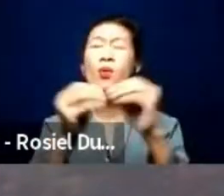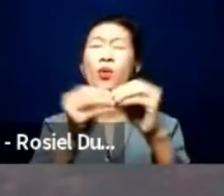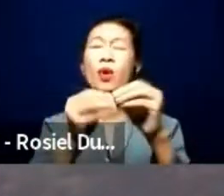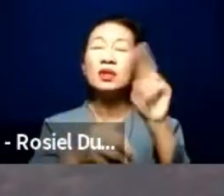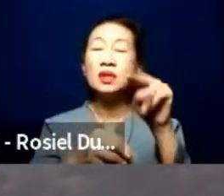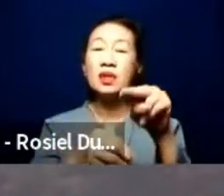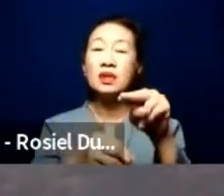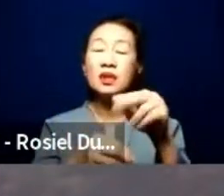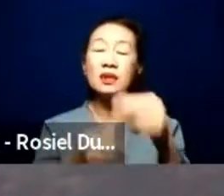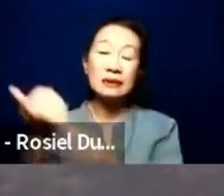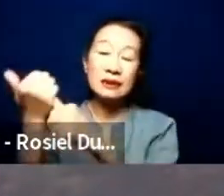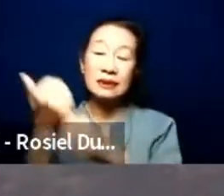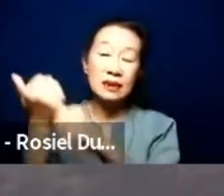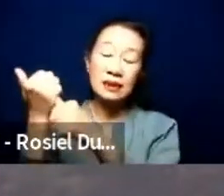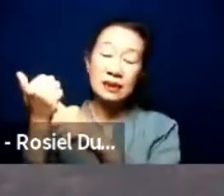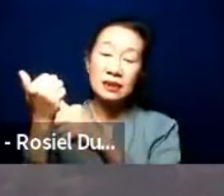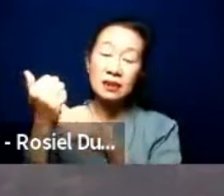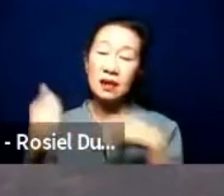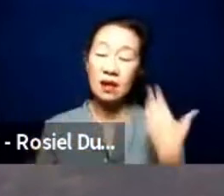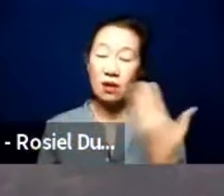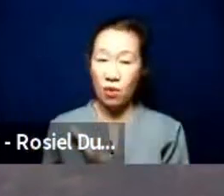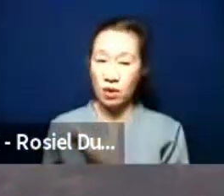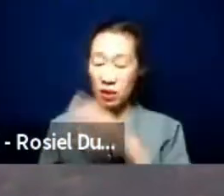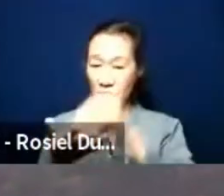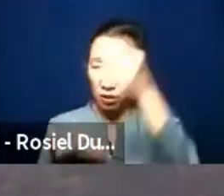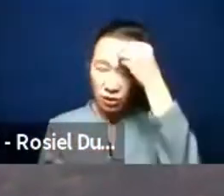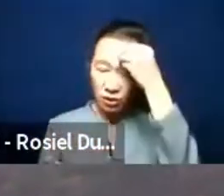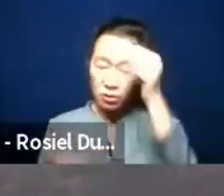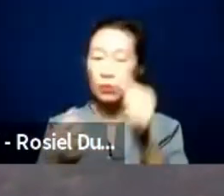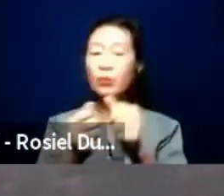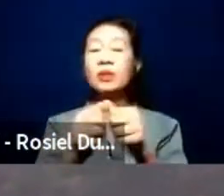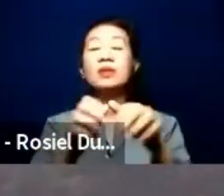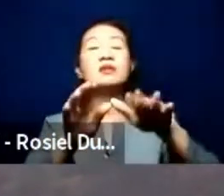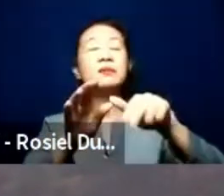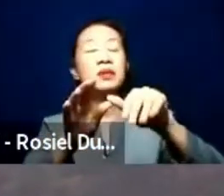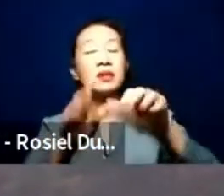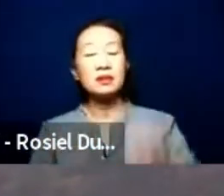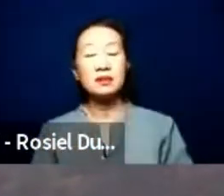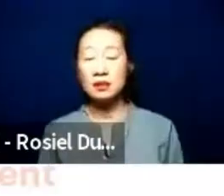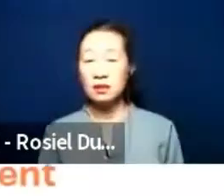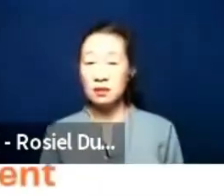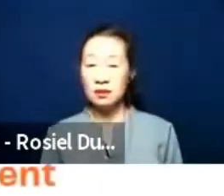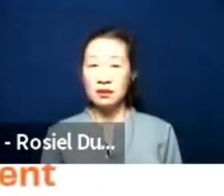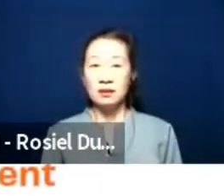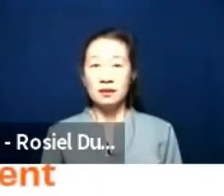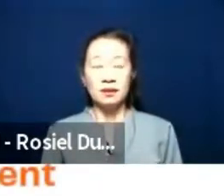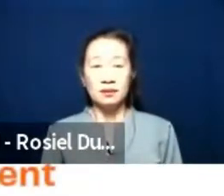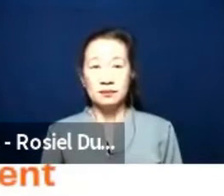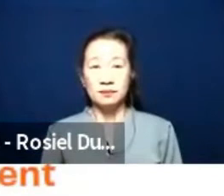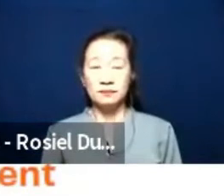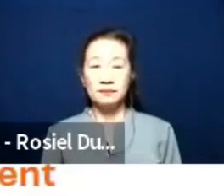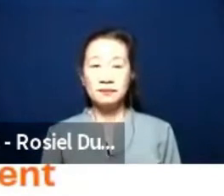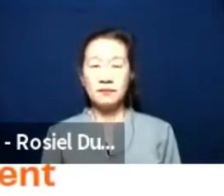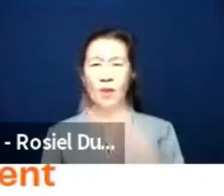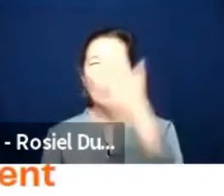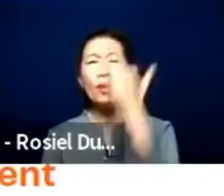na assistance, no? Of course, ang ating mga learners with disabilities. So,